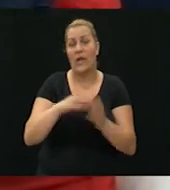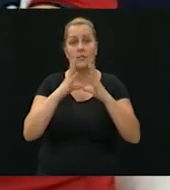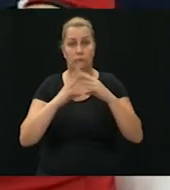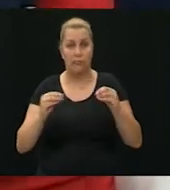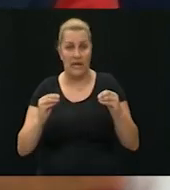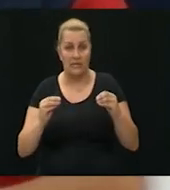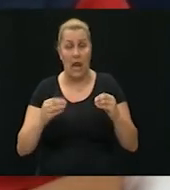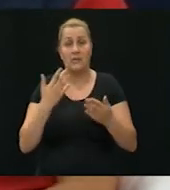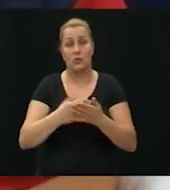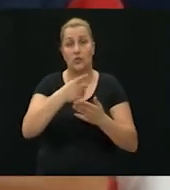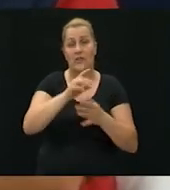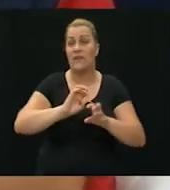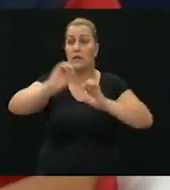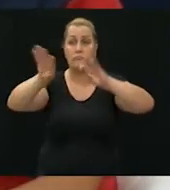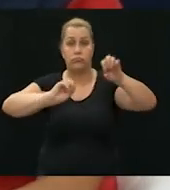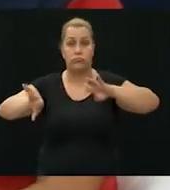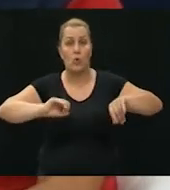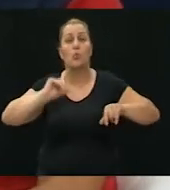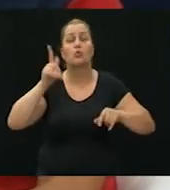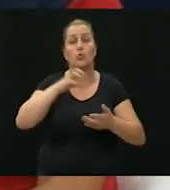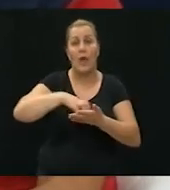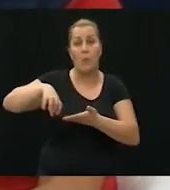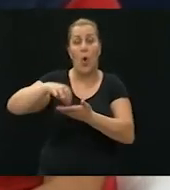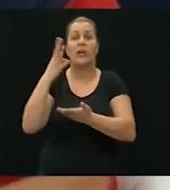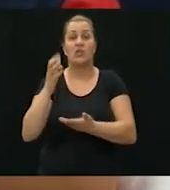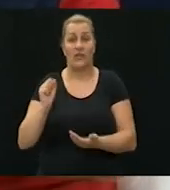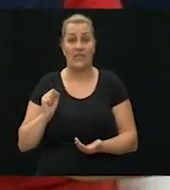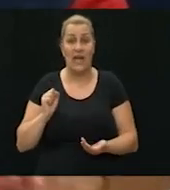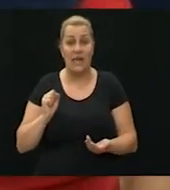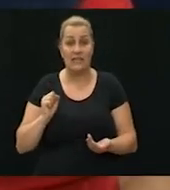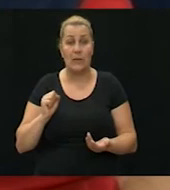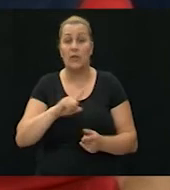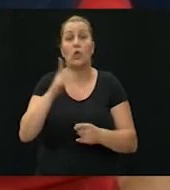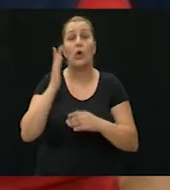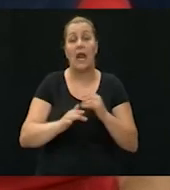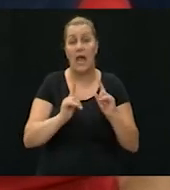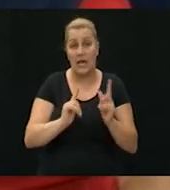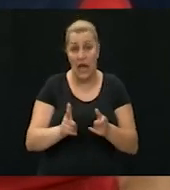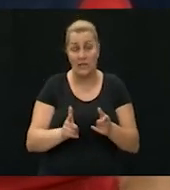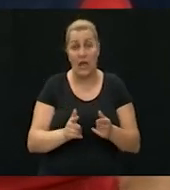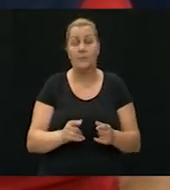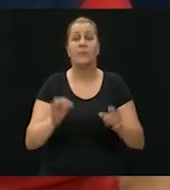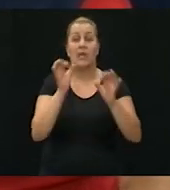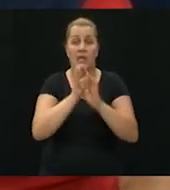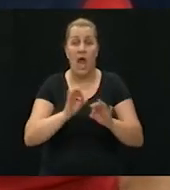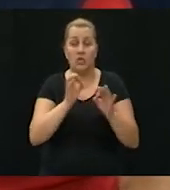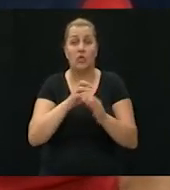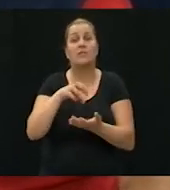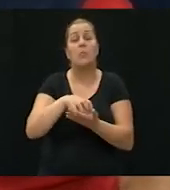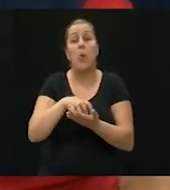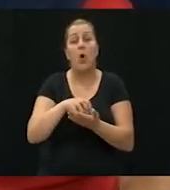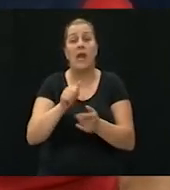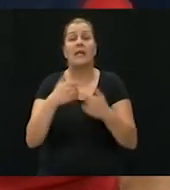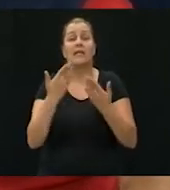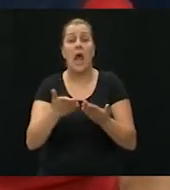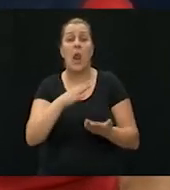Vi ste se razvrstali u ostale bojne 4. gardijske brigade. Do kraja rata tu ste i bili. Nažalost, bojna je dala, rekli